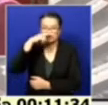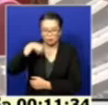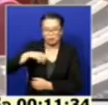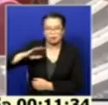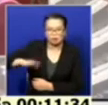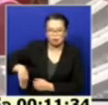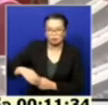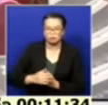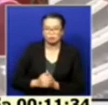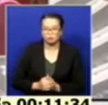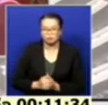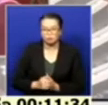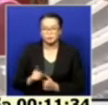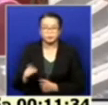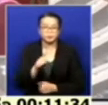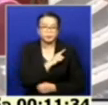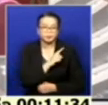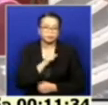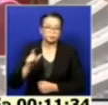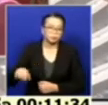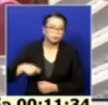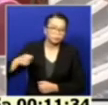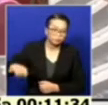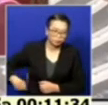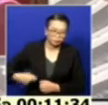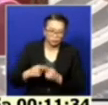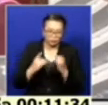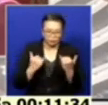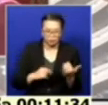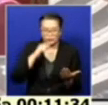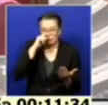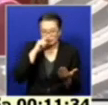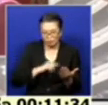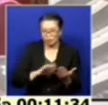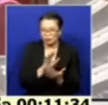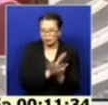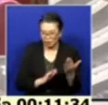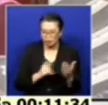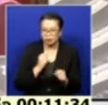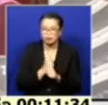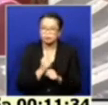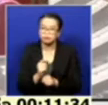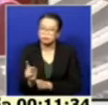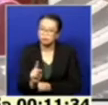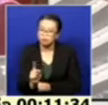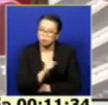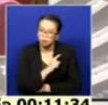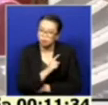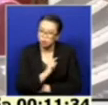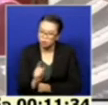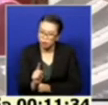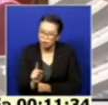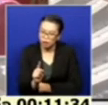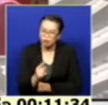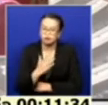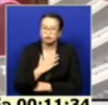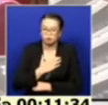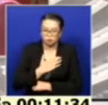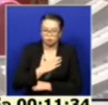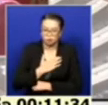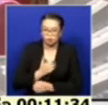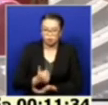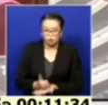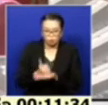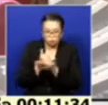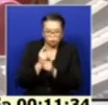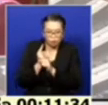ผลจะเป็นอย่างไรก็คงจะต้องให้เวลาทางฝ่ายกัมพูชาอันเนื่องมาจากเรื่องราวทั้งหลายที่เกิดขึ้นเมื่อวัน